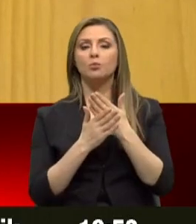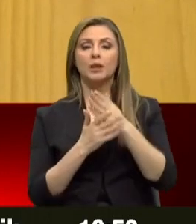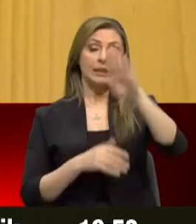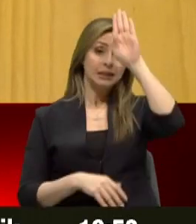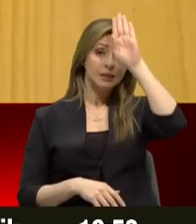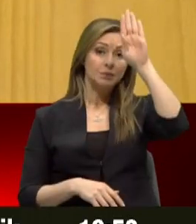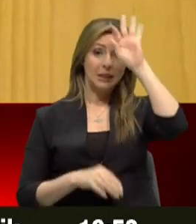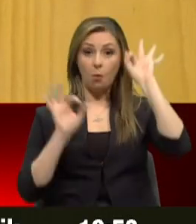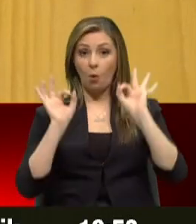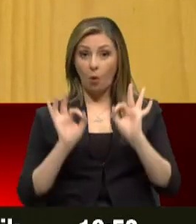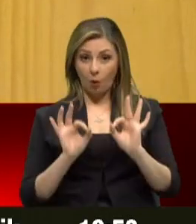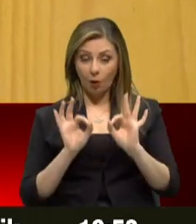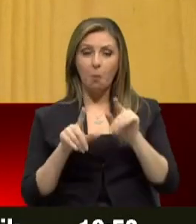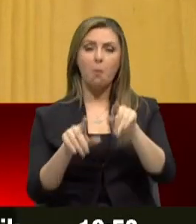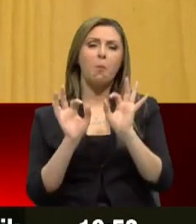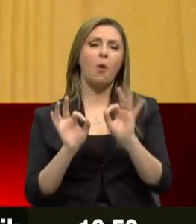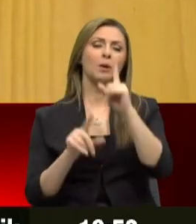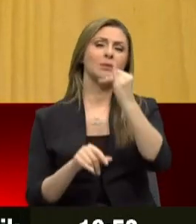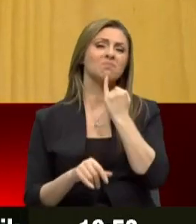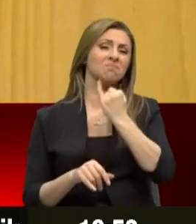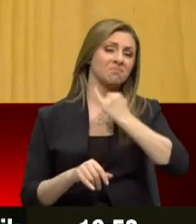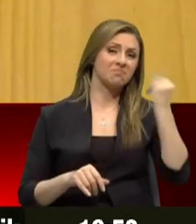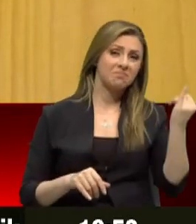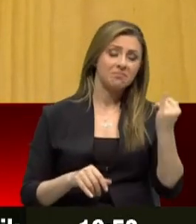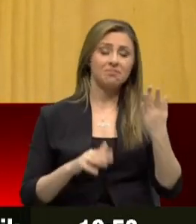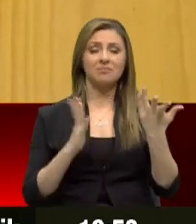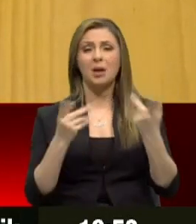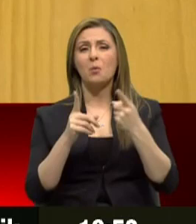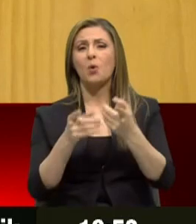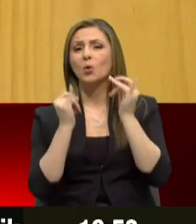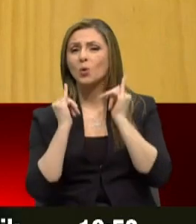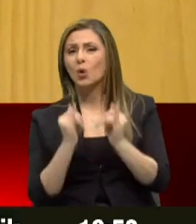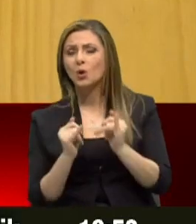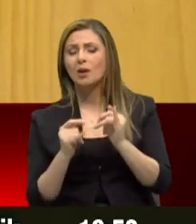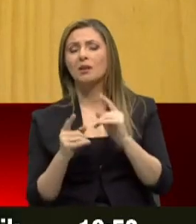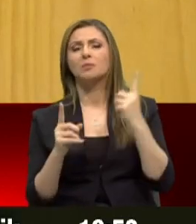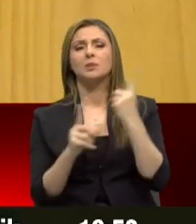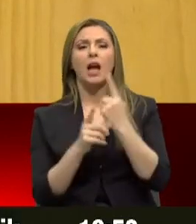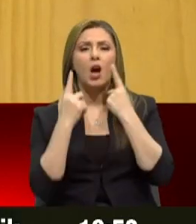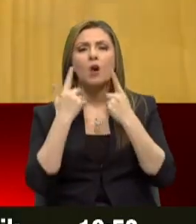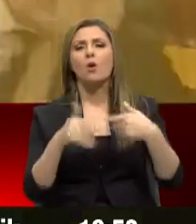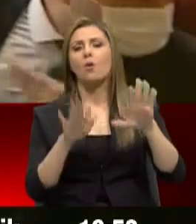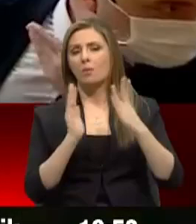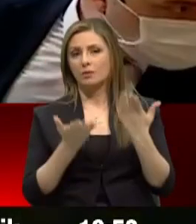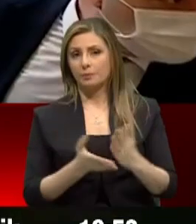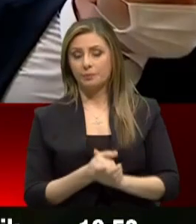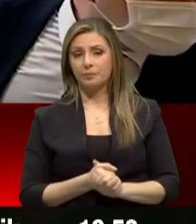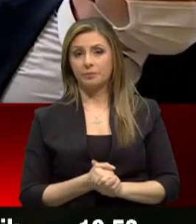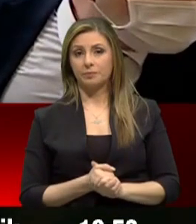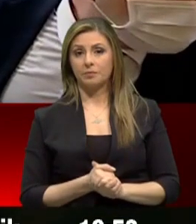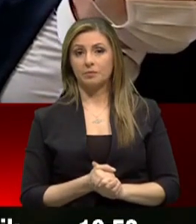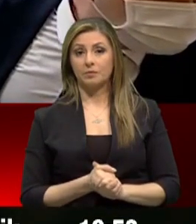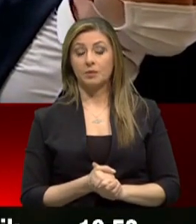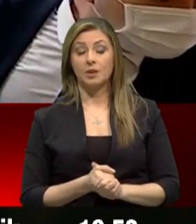İstanbul olalı böylesi bir zillet, böylesi bir hezimet ne görmüş ne de yaşamıştır. Asıl